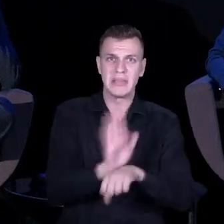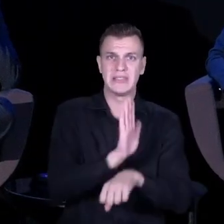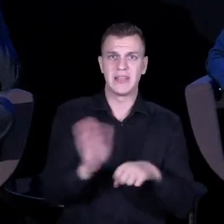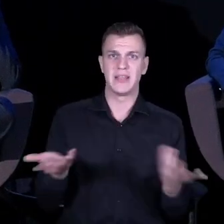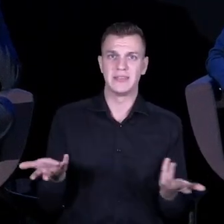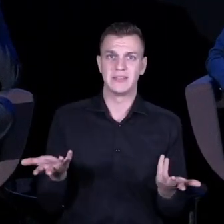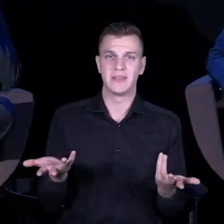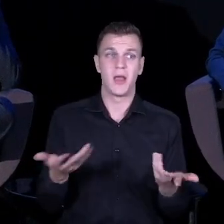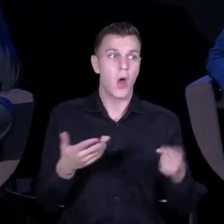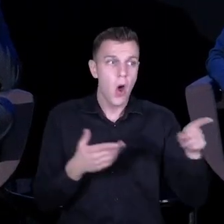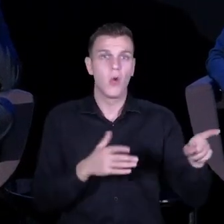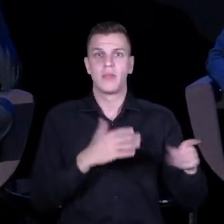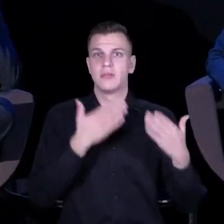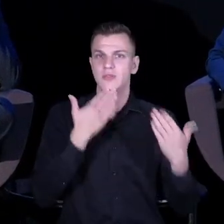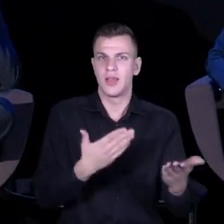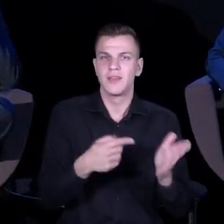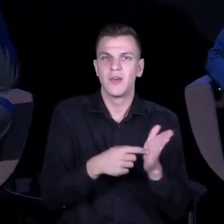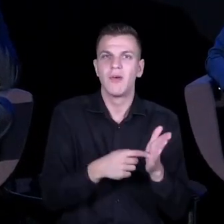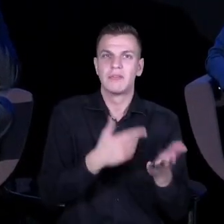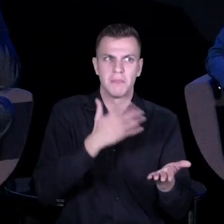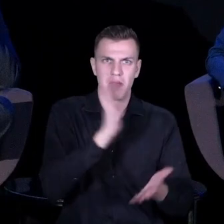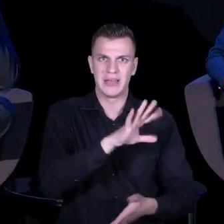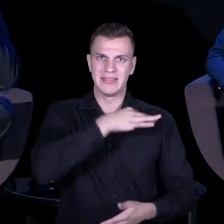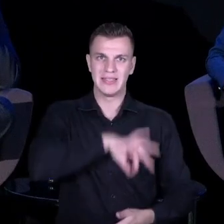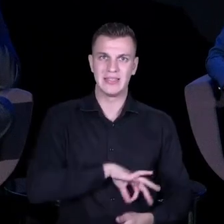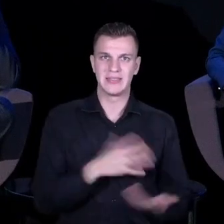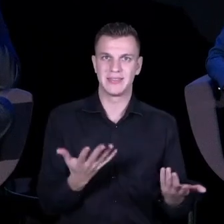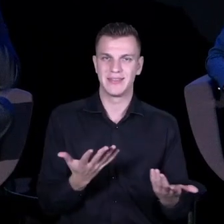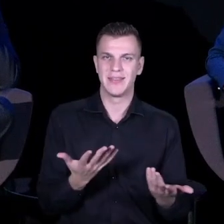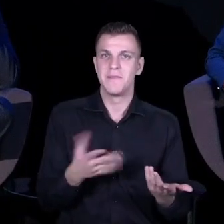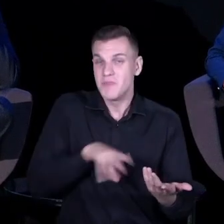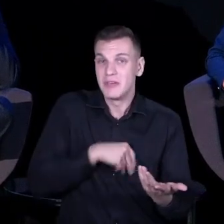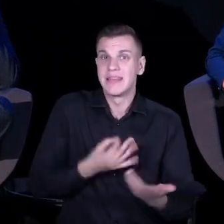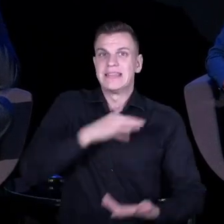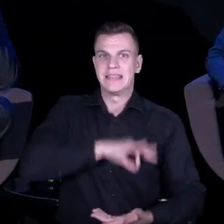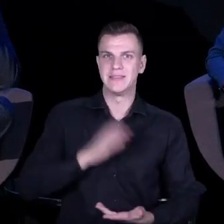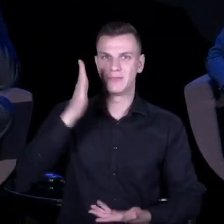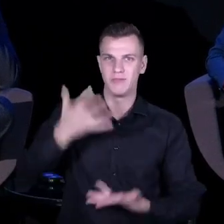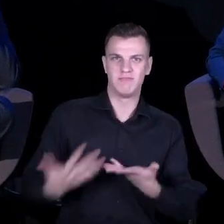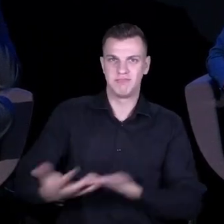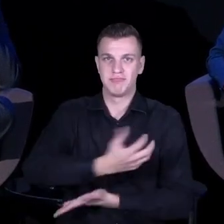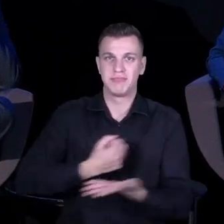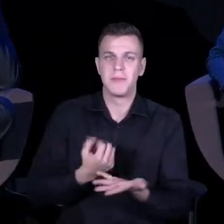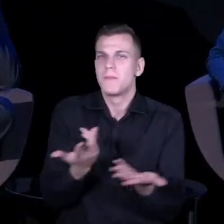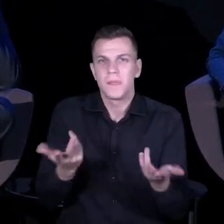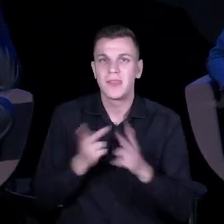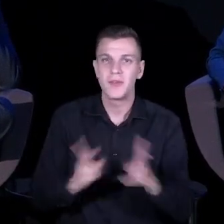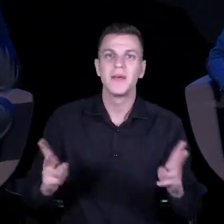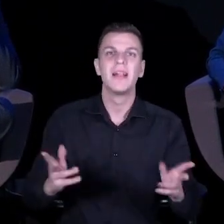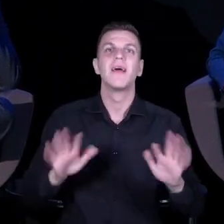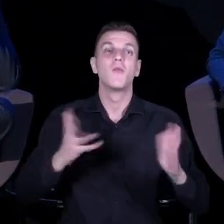jest jak najbardziej temat do zarabiania, aczkolwiek wiele firm dostrzega i